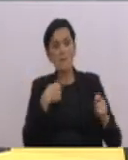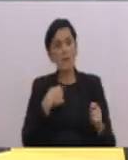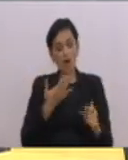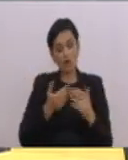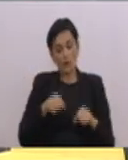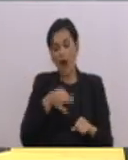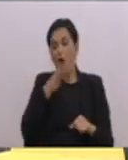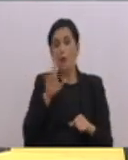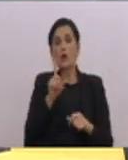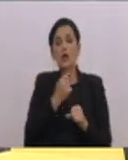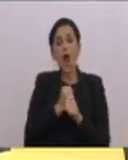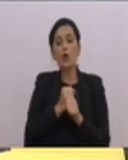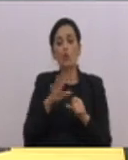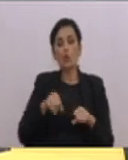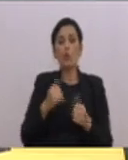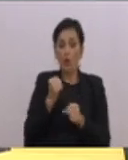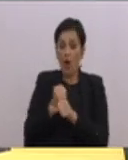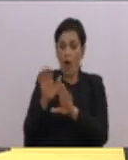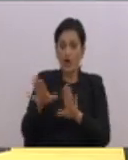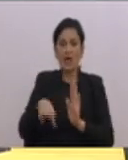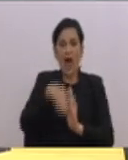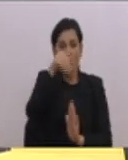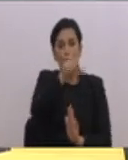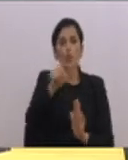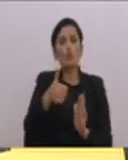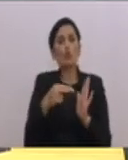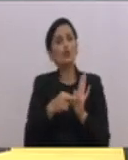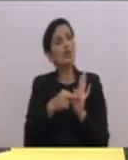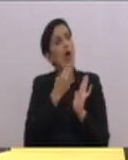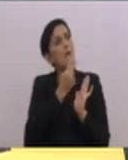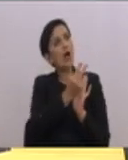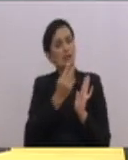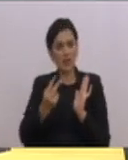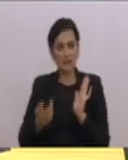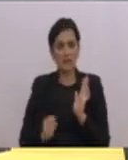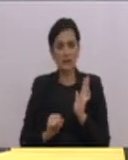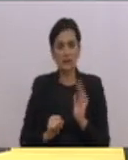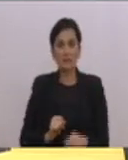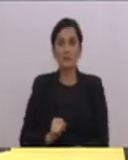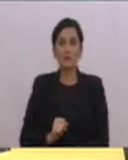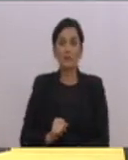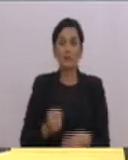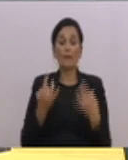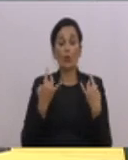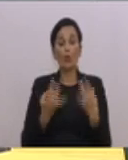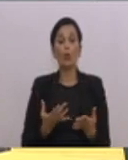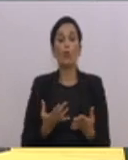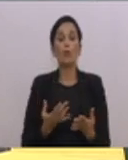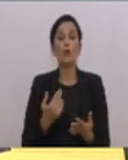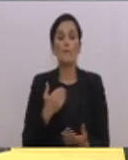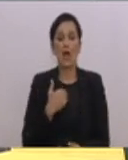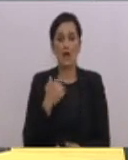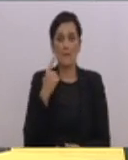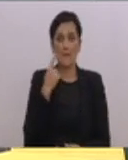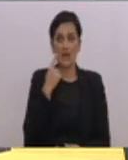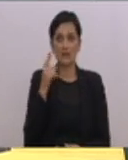უფლება? ჩამოკიდე და ჩამოკიდე დამორჩილის ამბავია, როგორ შეაფასოს. ხო და უბრალოდ მესმის, რომ თქვენ